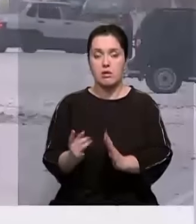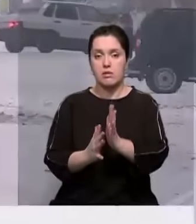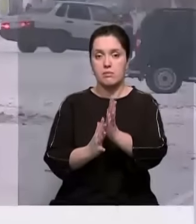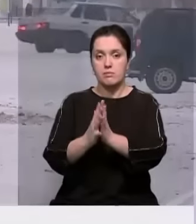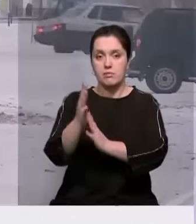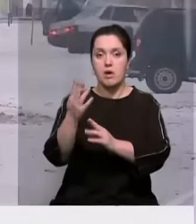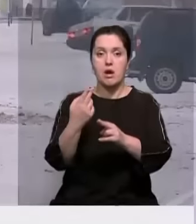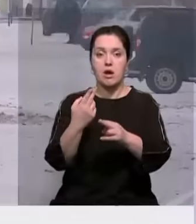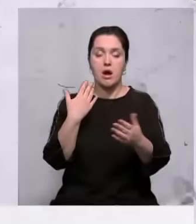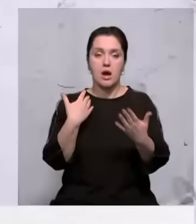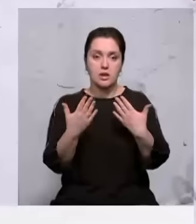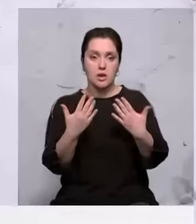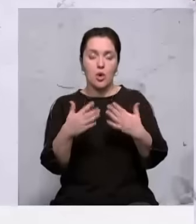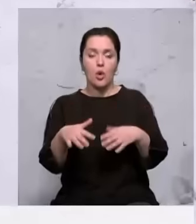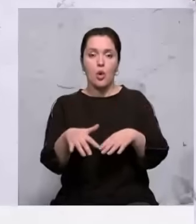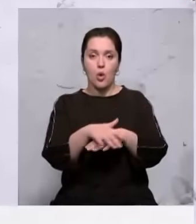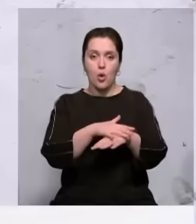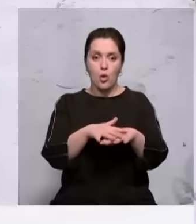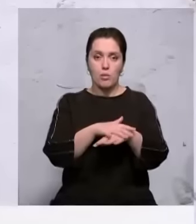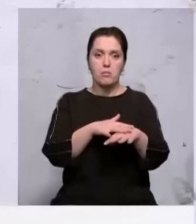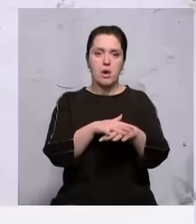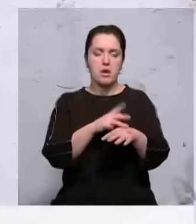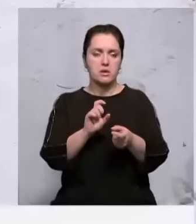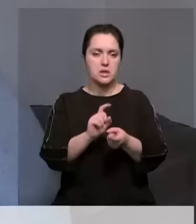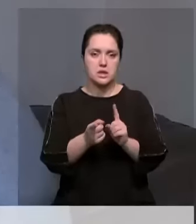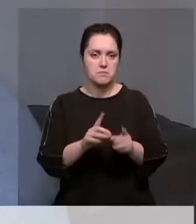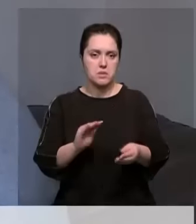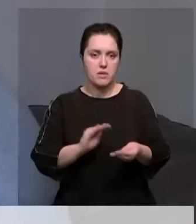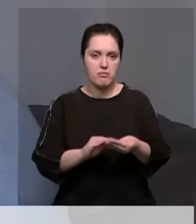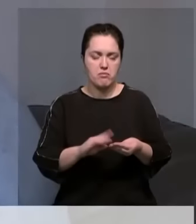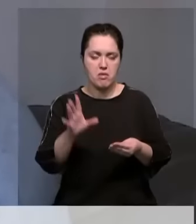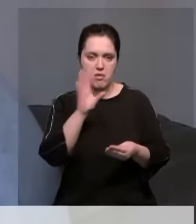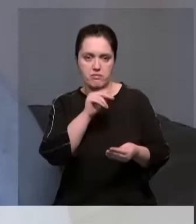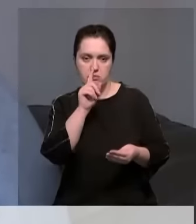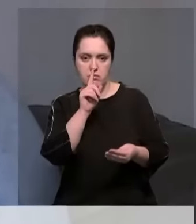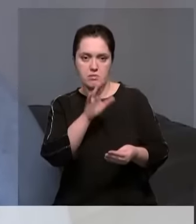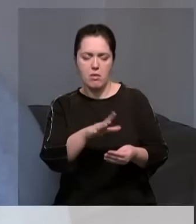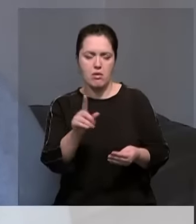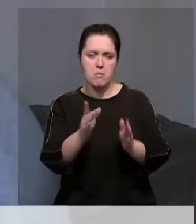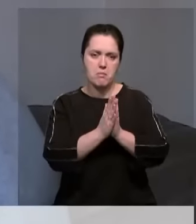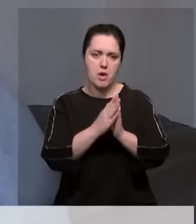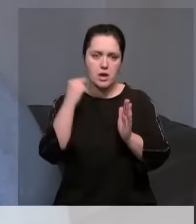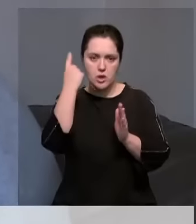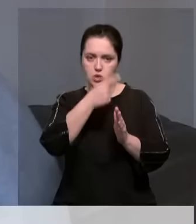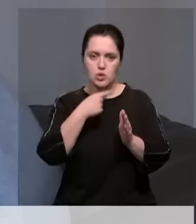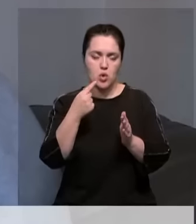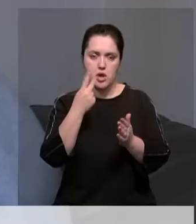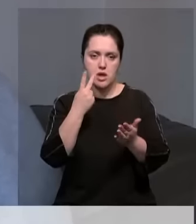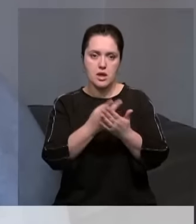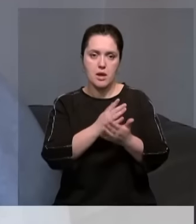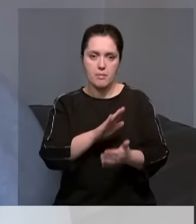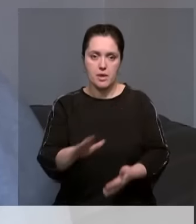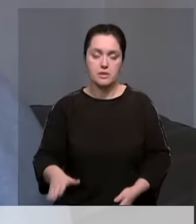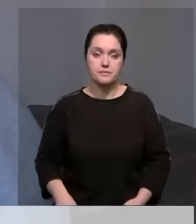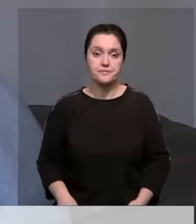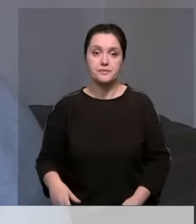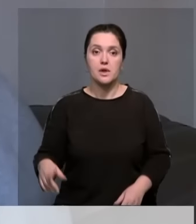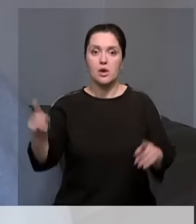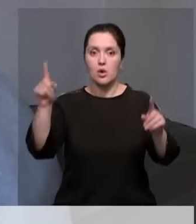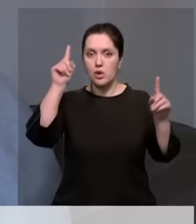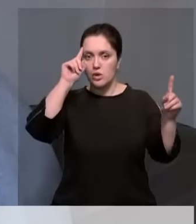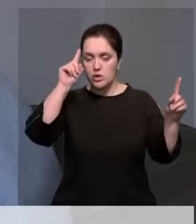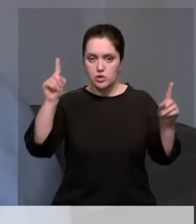что отношение в обществе к носителям инфекции с тех пор не сильно изменилось, поэтому попросила не показывать лицо. Это шок,